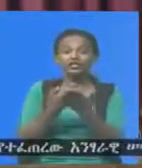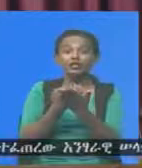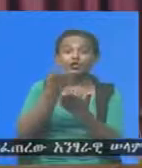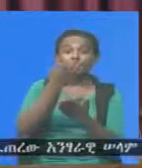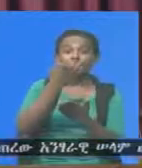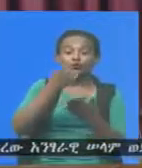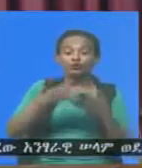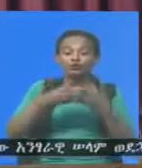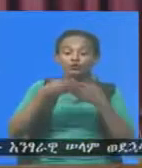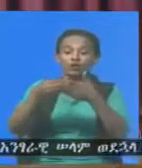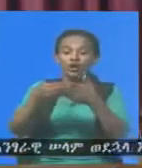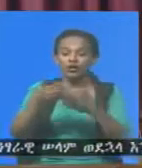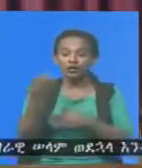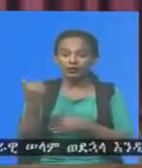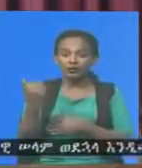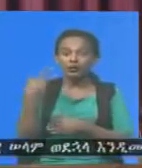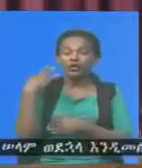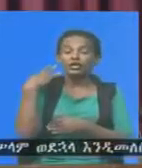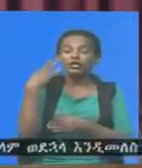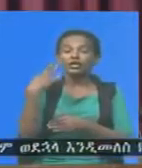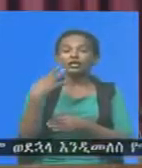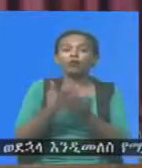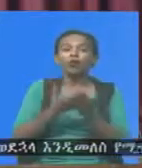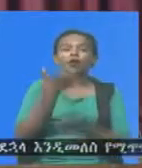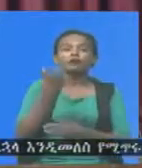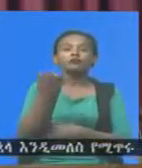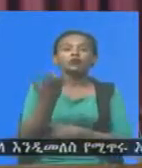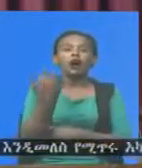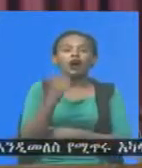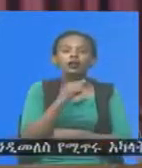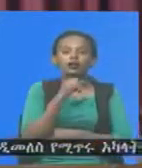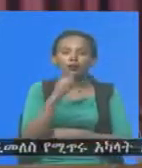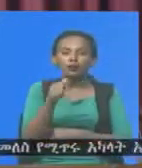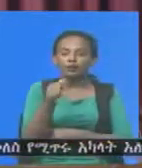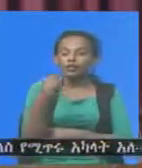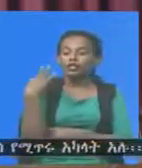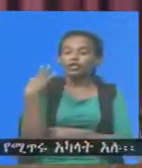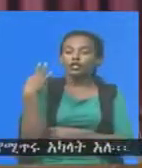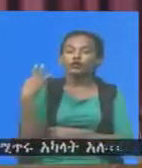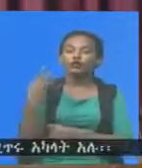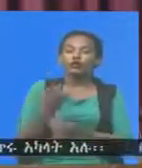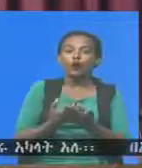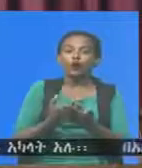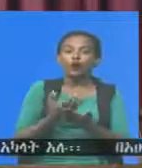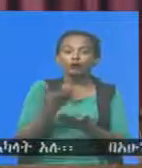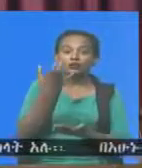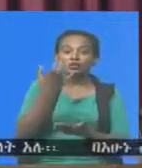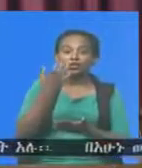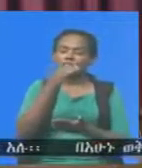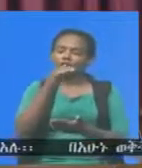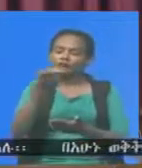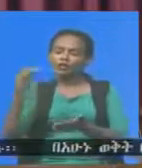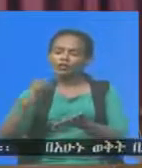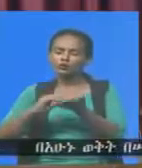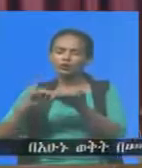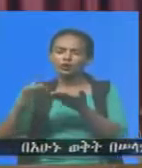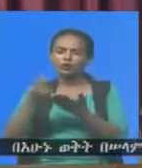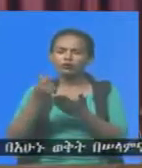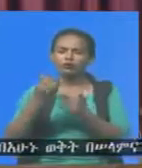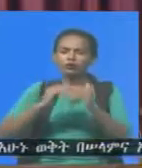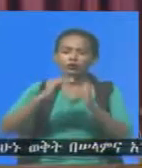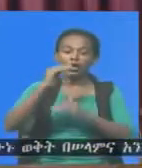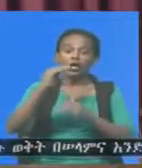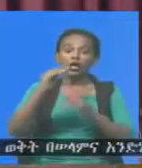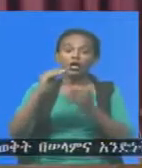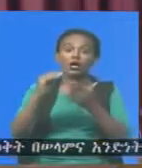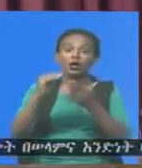የነበረው የግል ባለሀብት አልነበረም የግሉ ባለሀብት ከግማሽ ሚሊየን ብር በላይ ማፍራት እንዲችል